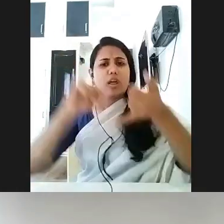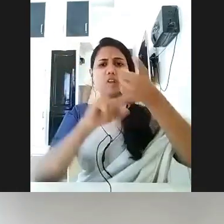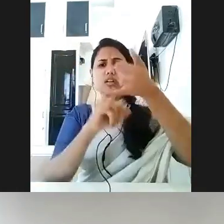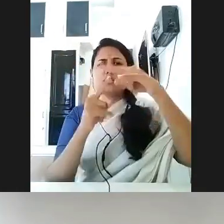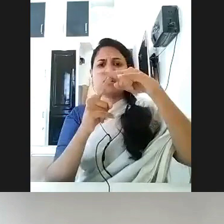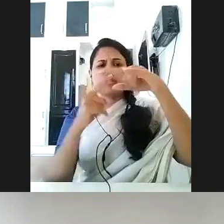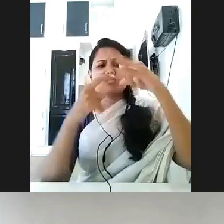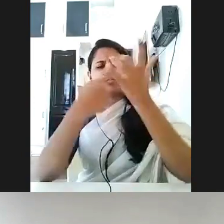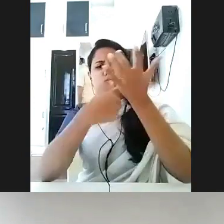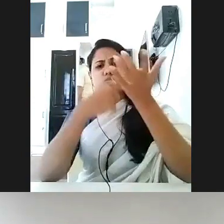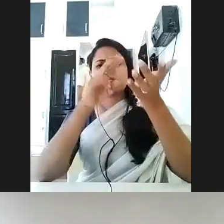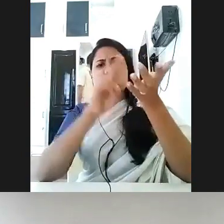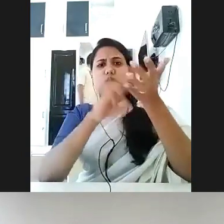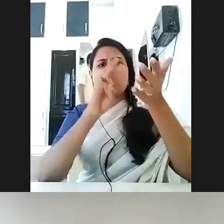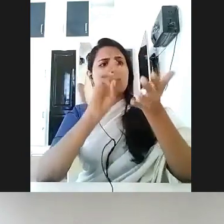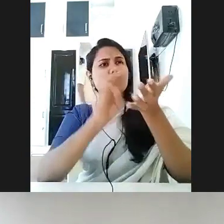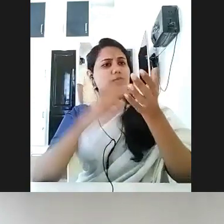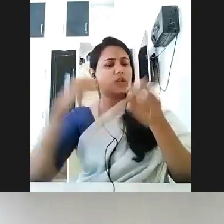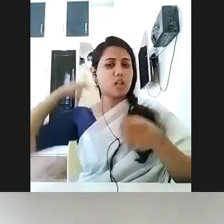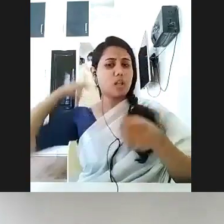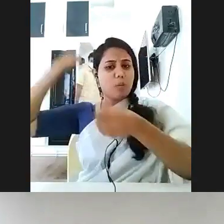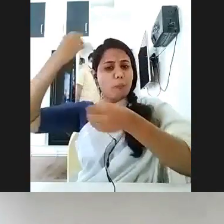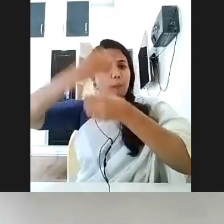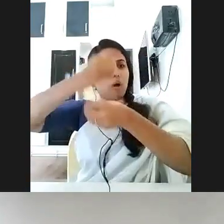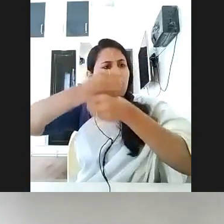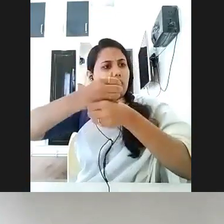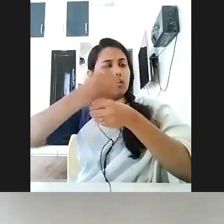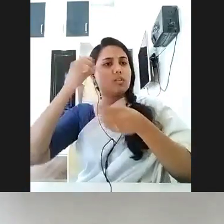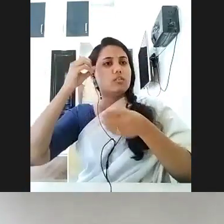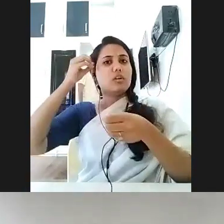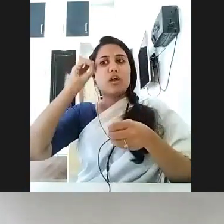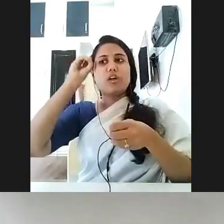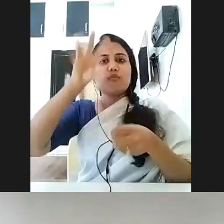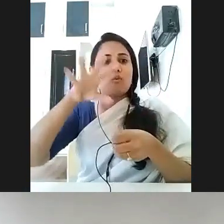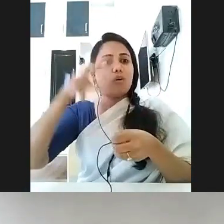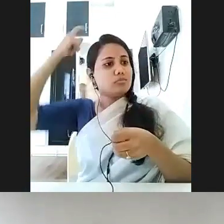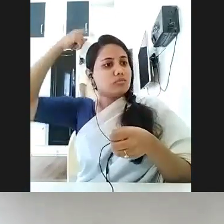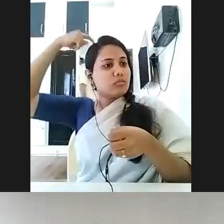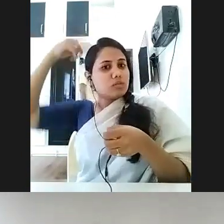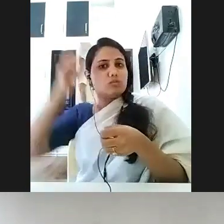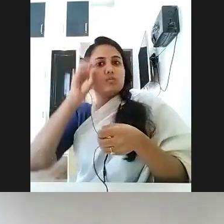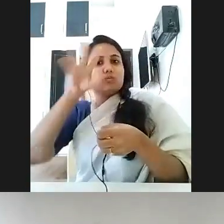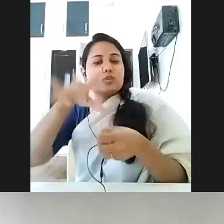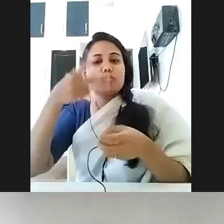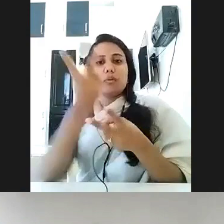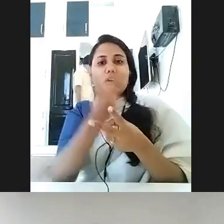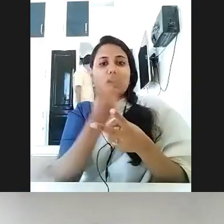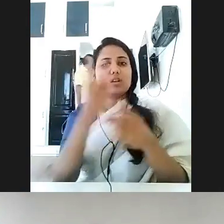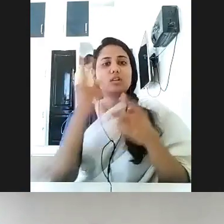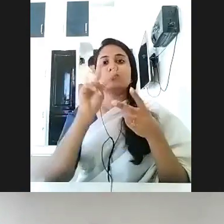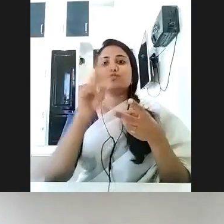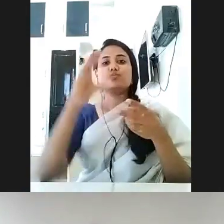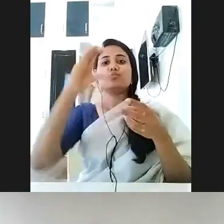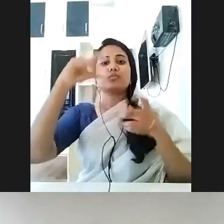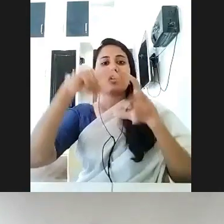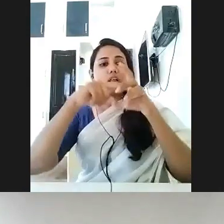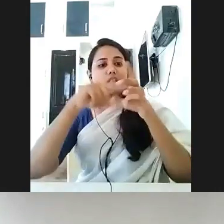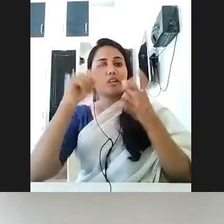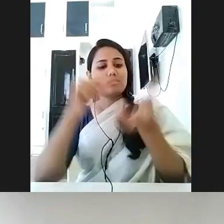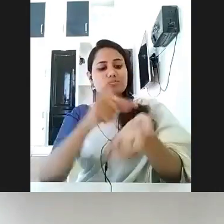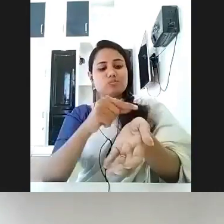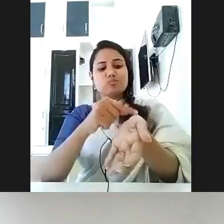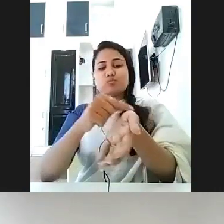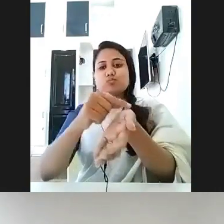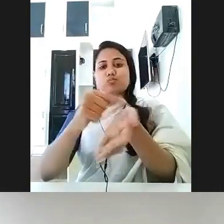പോയി അവിടെ നിന്നാണ് ഈ സ്പൈനൽ കോർഡിലോട്ട് വരുന്നത്. ഈ സ്പൈനൽ കോർഡിൽ 2 തരത്തിലുള്ള സെൽസ് ഉണ്ടാവും. ഒന്ന് മോട്ടാർ ന്യൂറോൺസ്